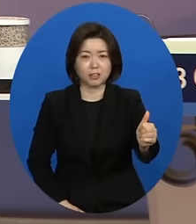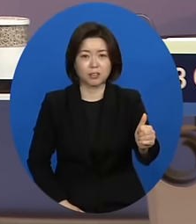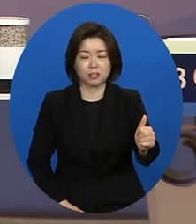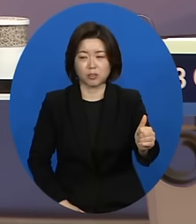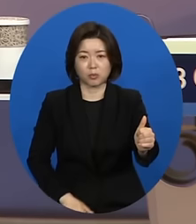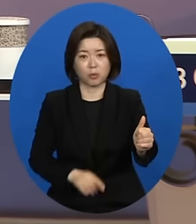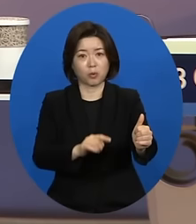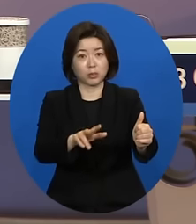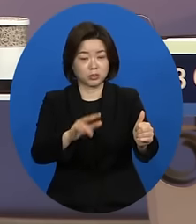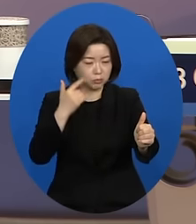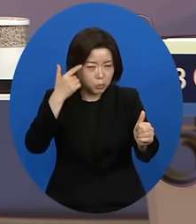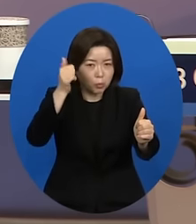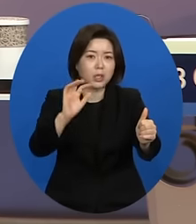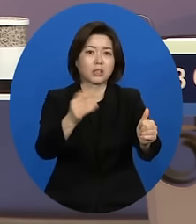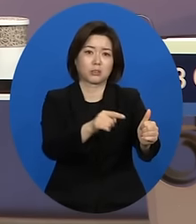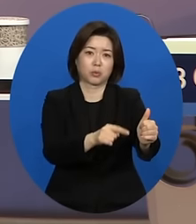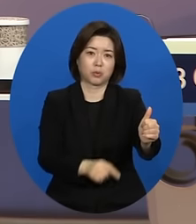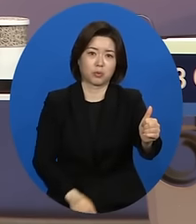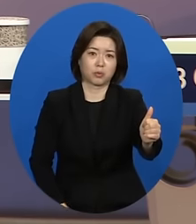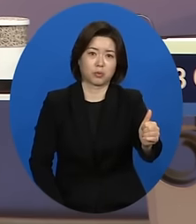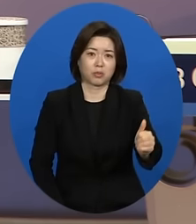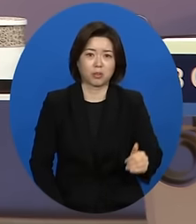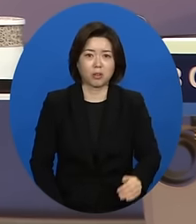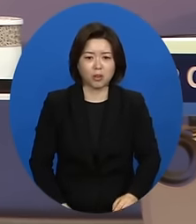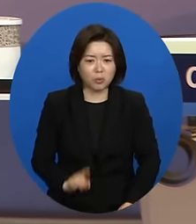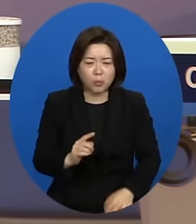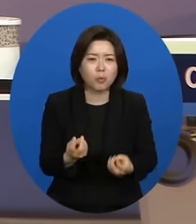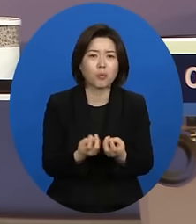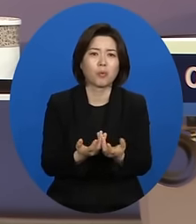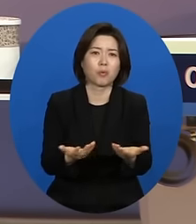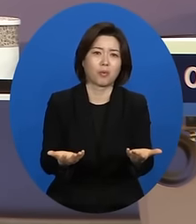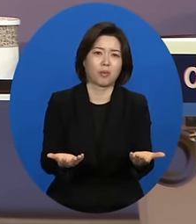돼 있더라고요. 이걸 어째?